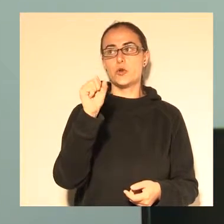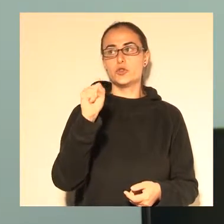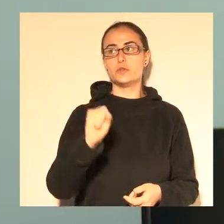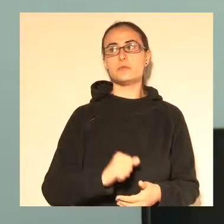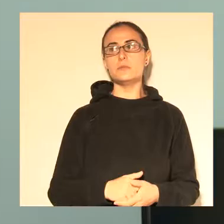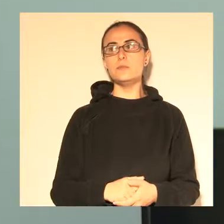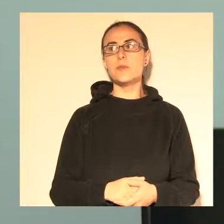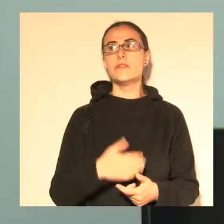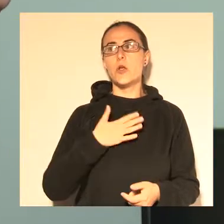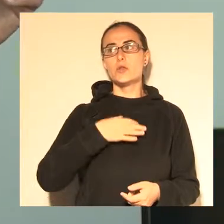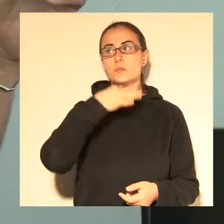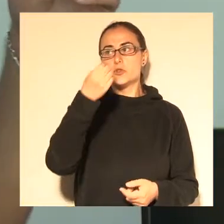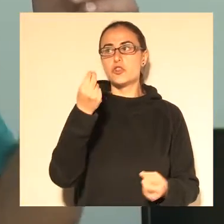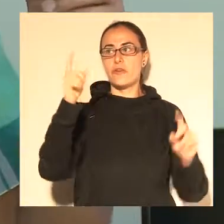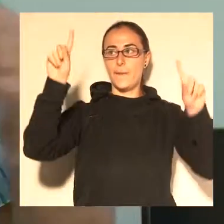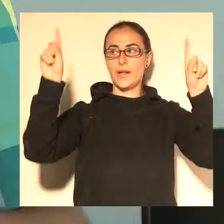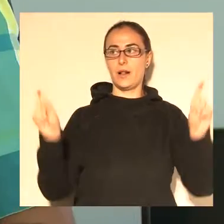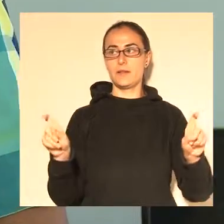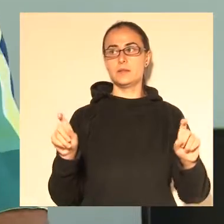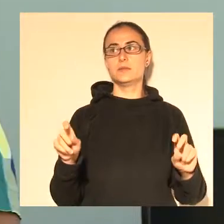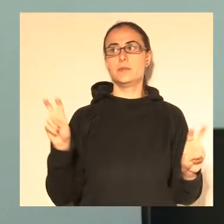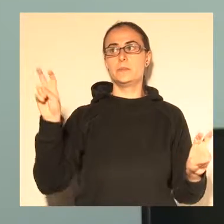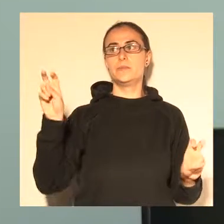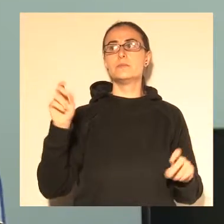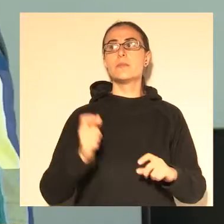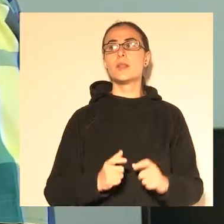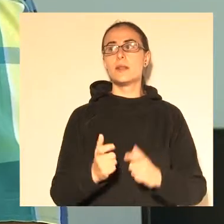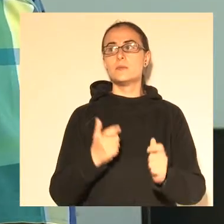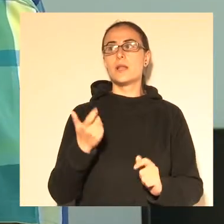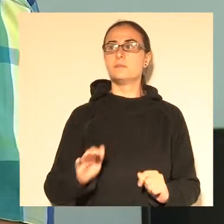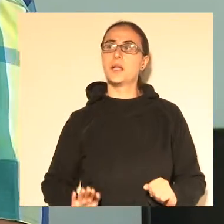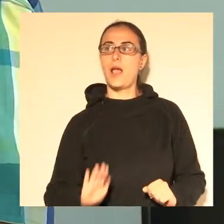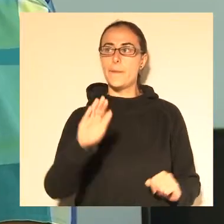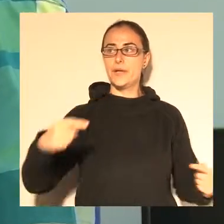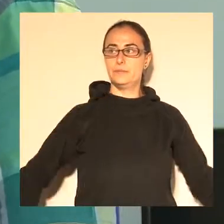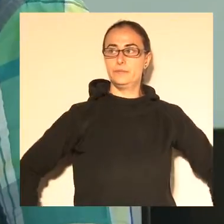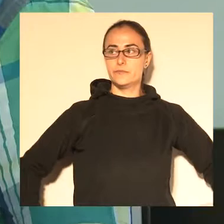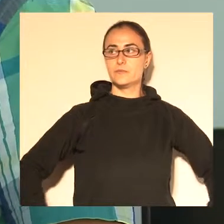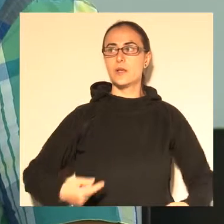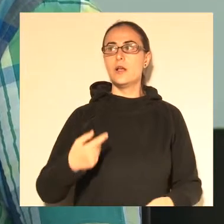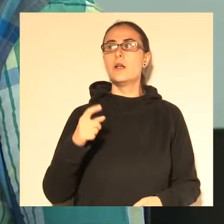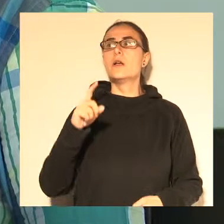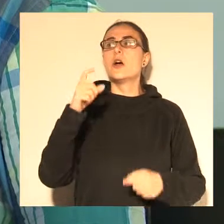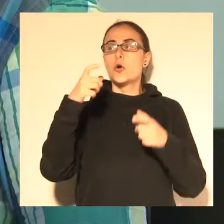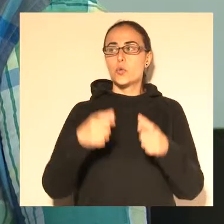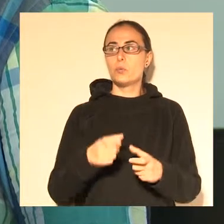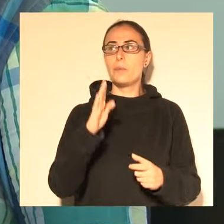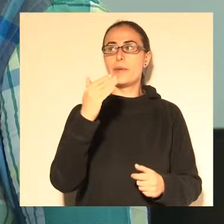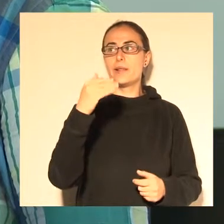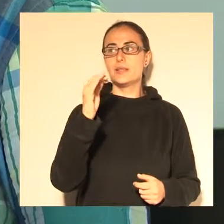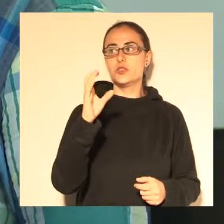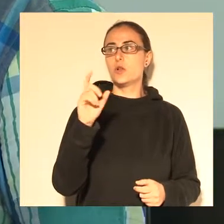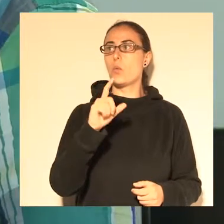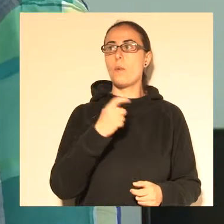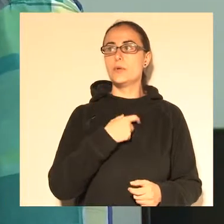reproș vreau să mai fac o paranteză vorbim de rampe de acces fizic eu pe Beatris n am